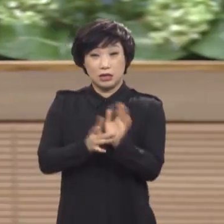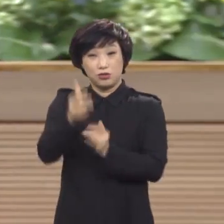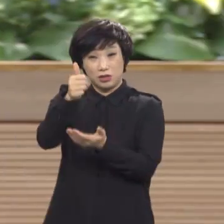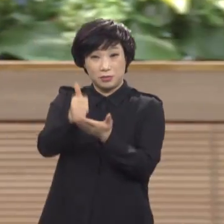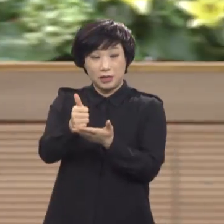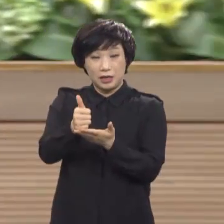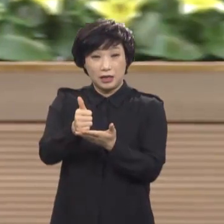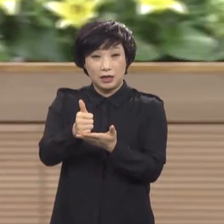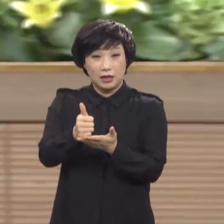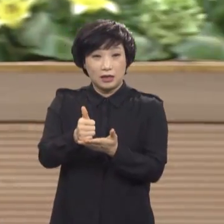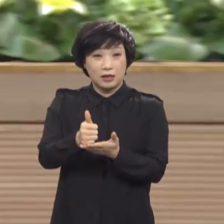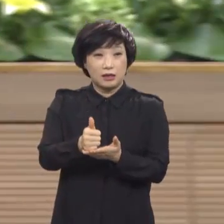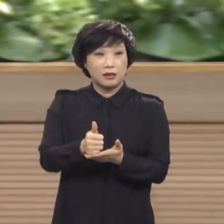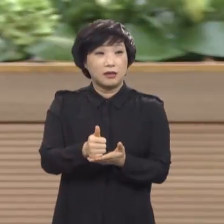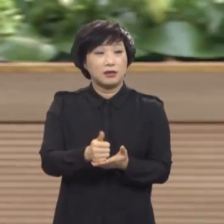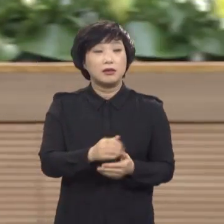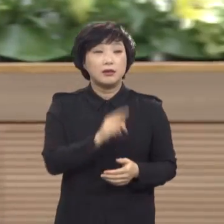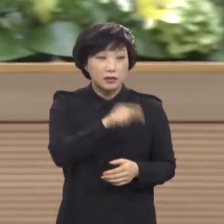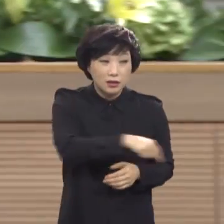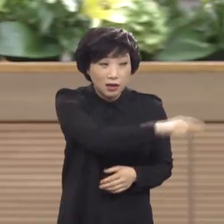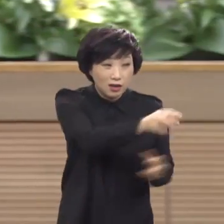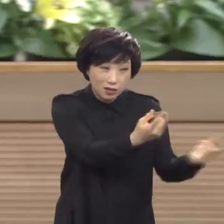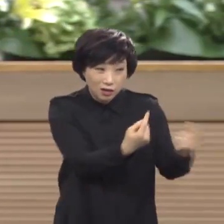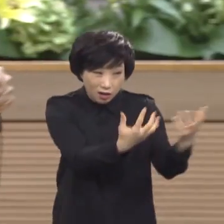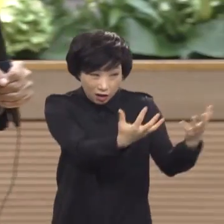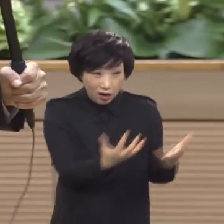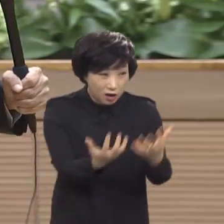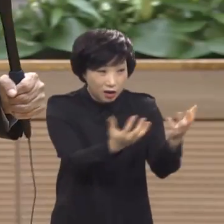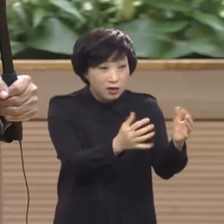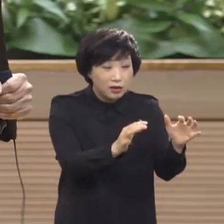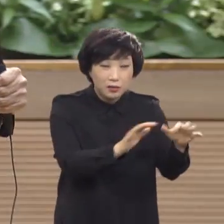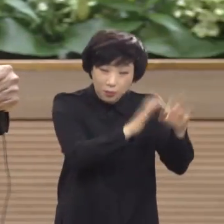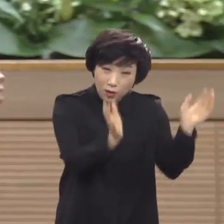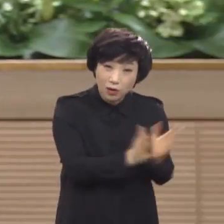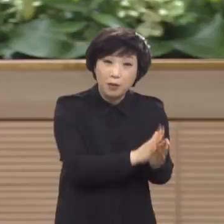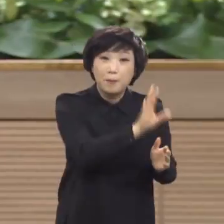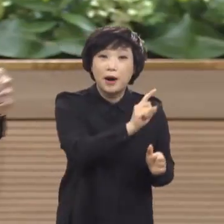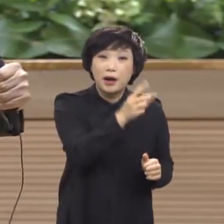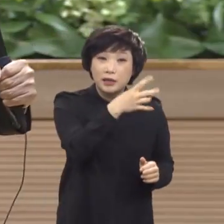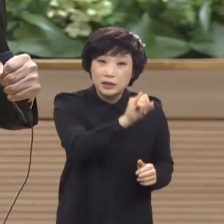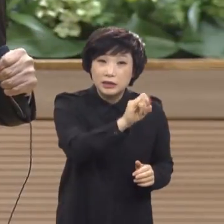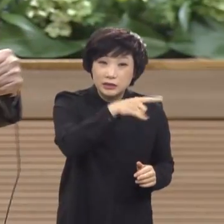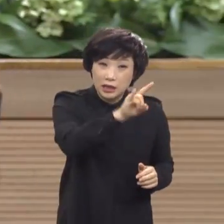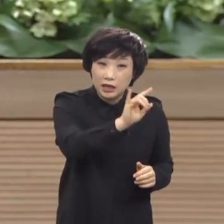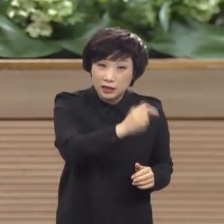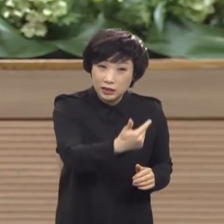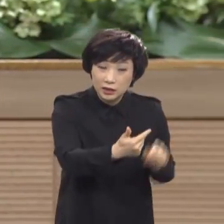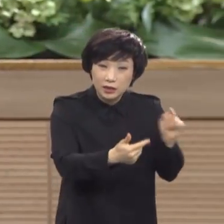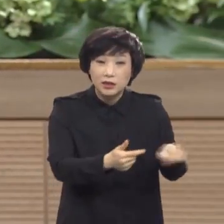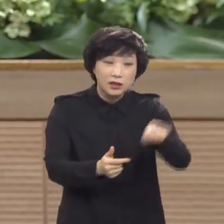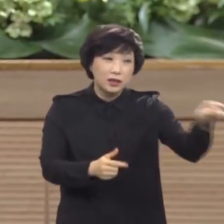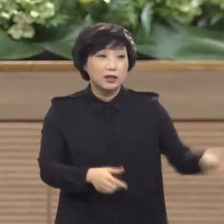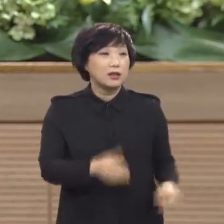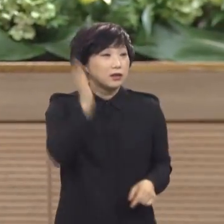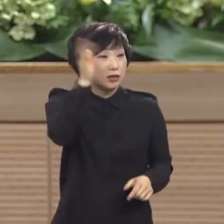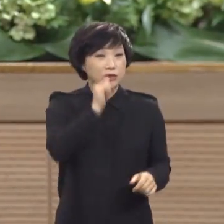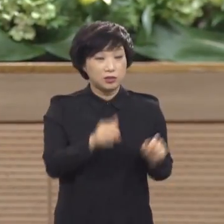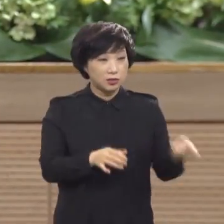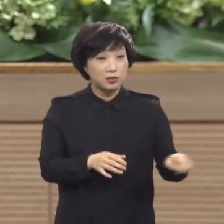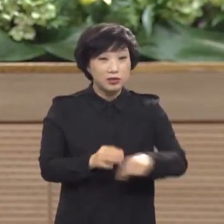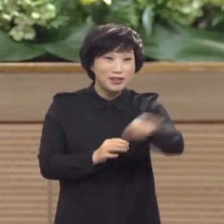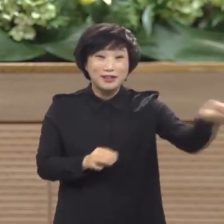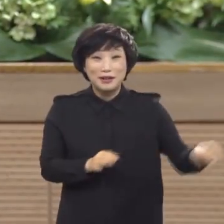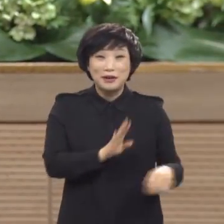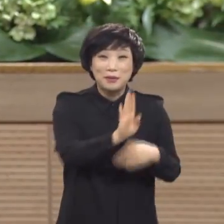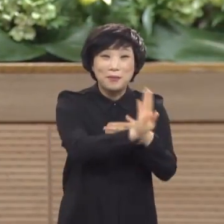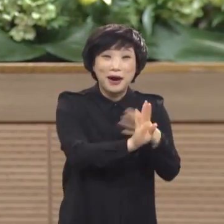예수님이 바리새인들에게 말했지. 자기는 참으로 자기들은 하나님을 참